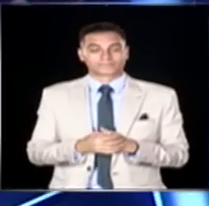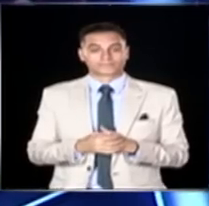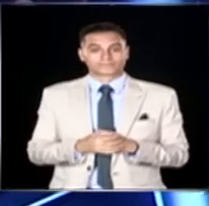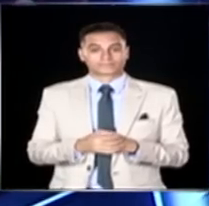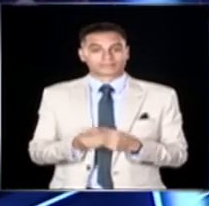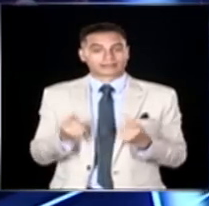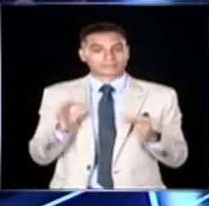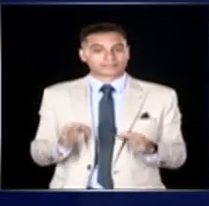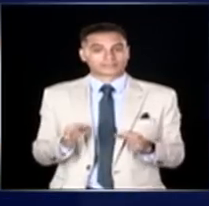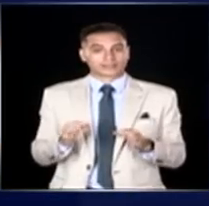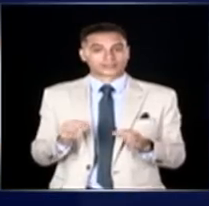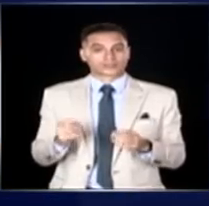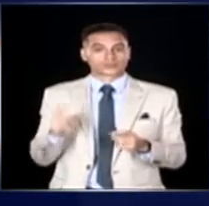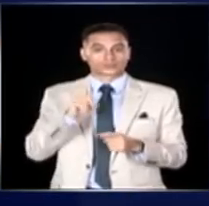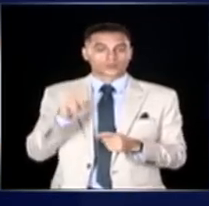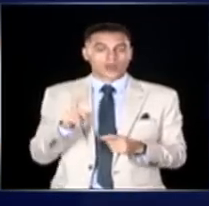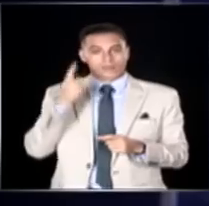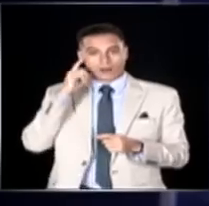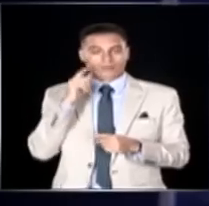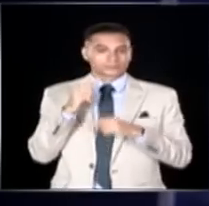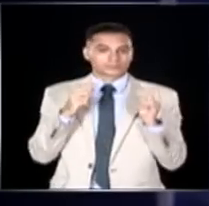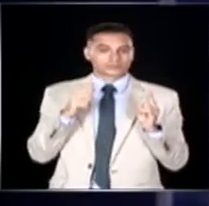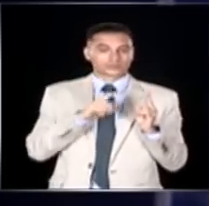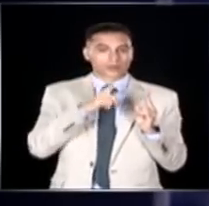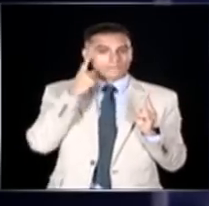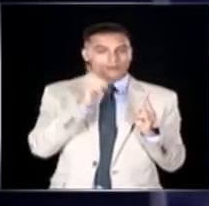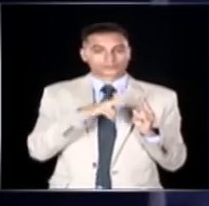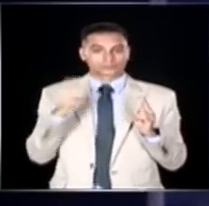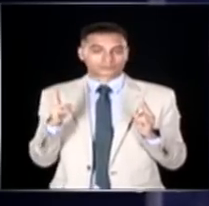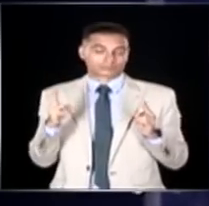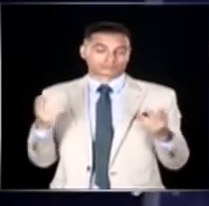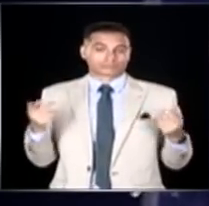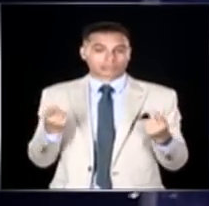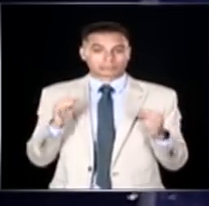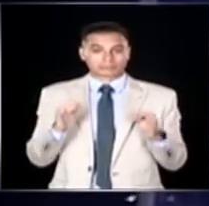حاجة غريبة جدا، بتجاوبوا أسئلة بعض. يلا